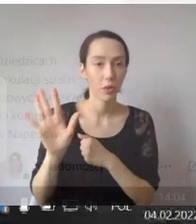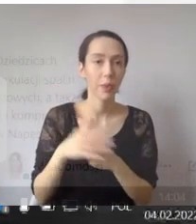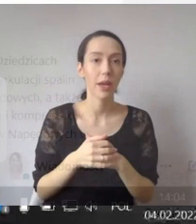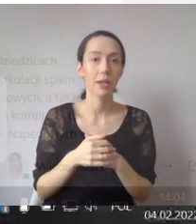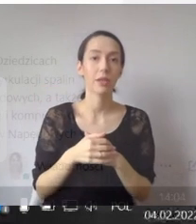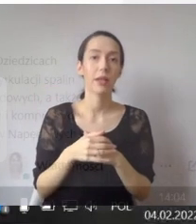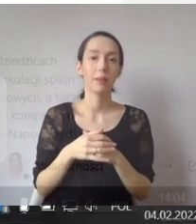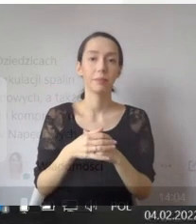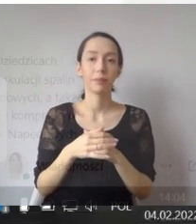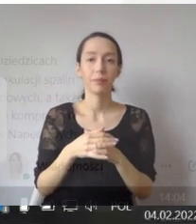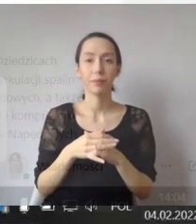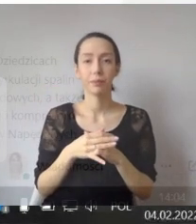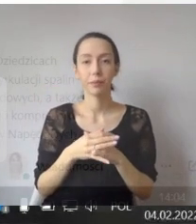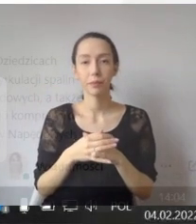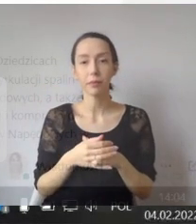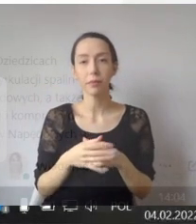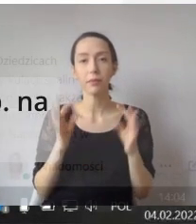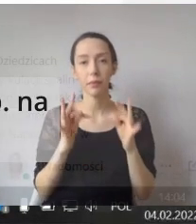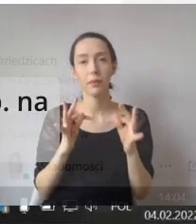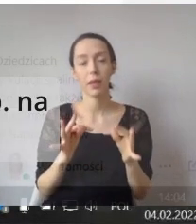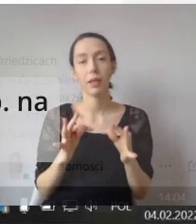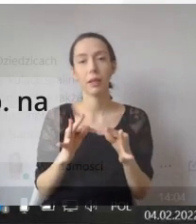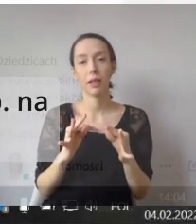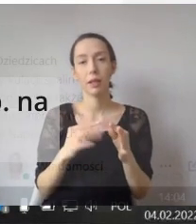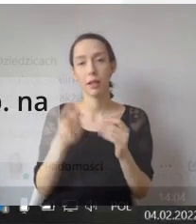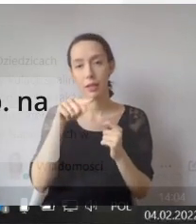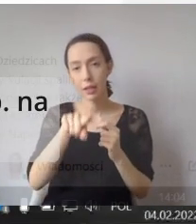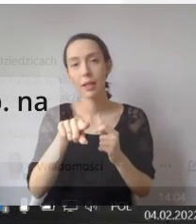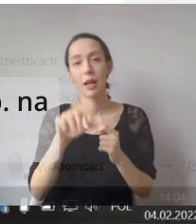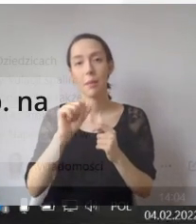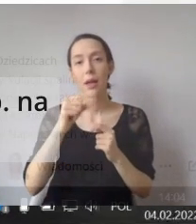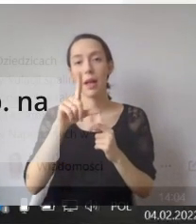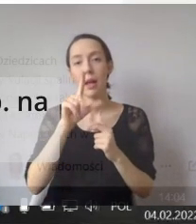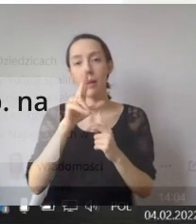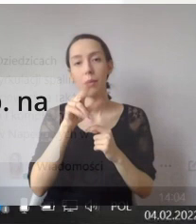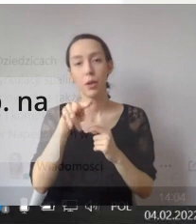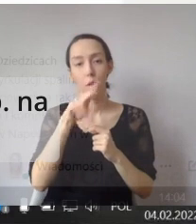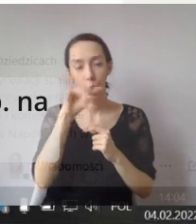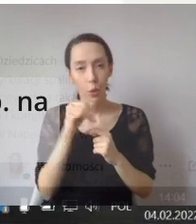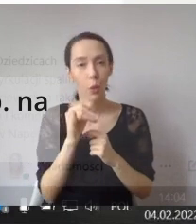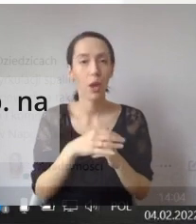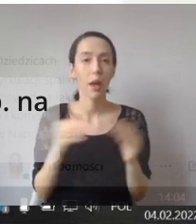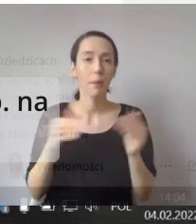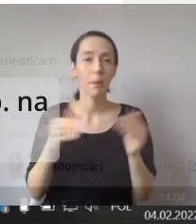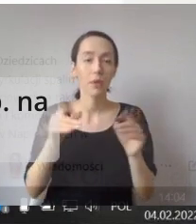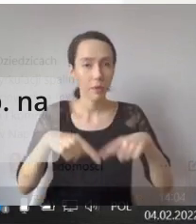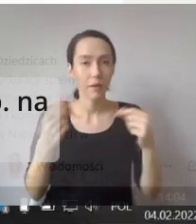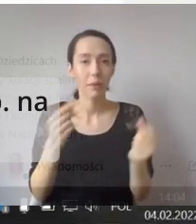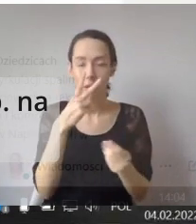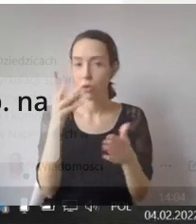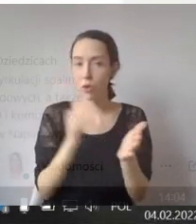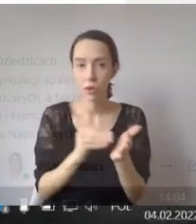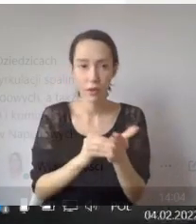łatwo zaaplikować, klikając w aplikuj. Możemy sobie przefiltrować po poziomie doświadczenia, na przykład na staż, początkujący